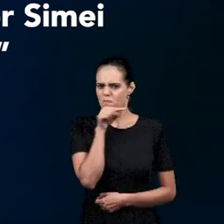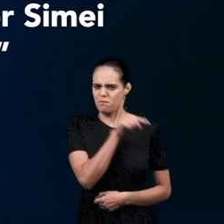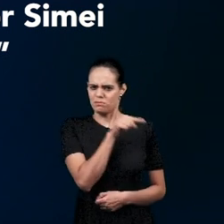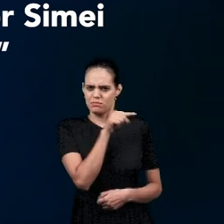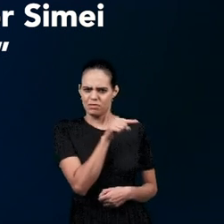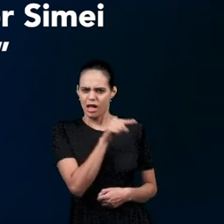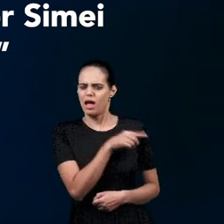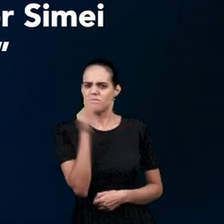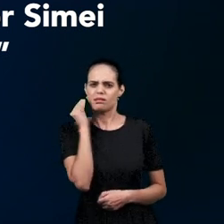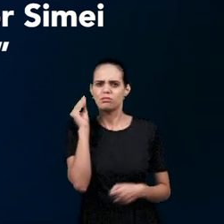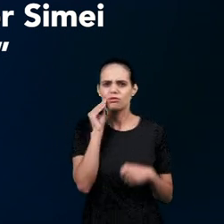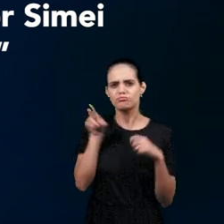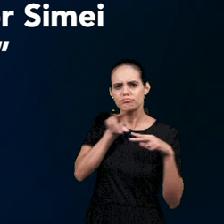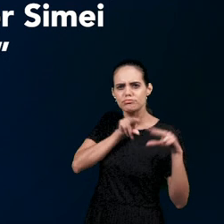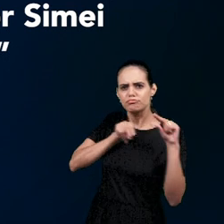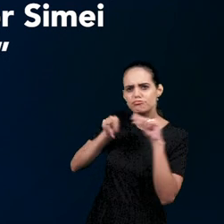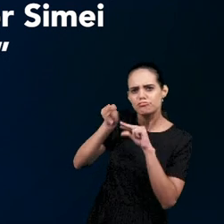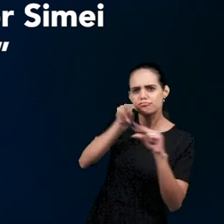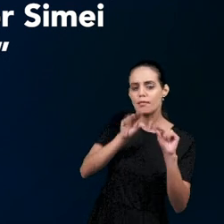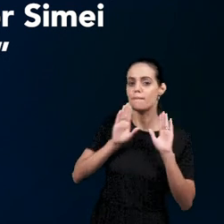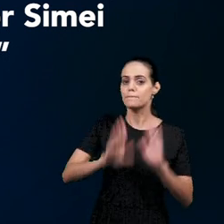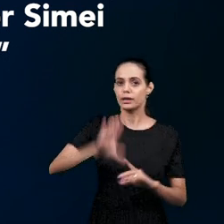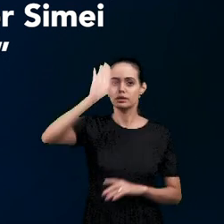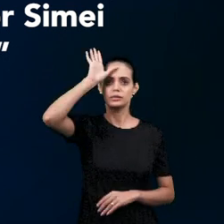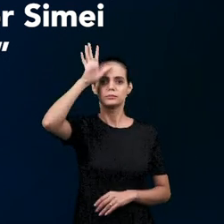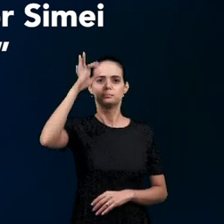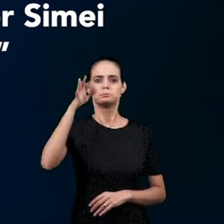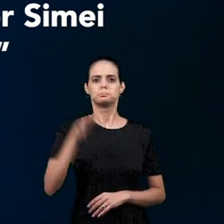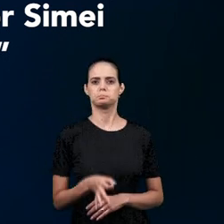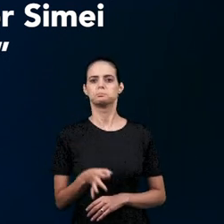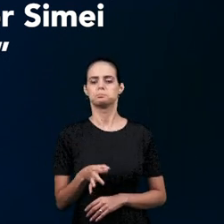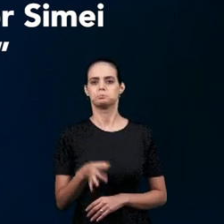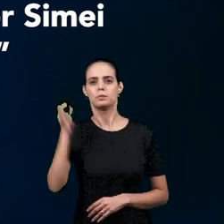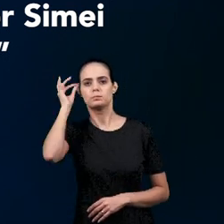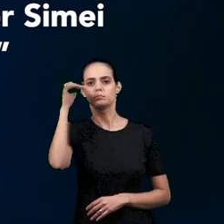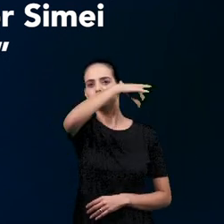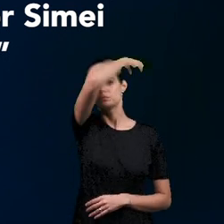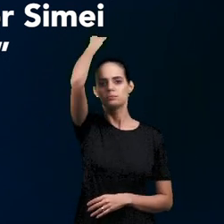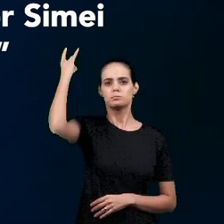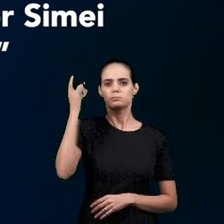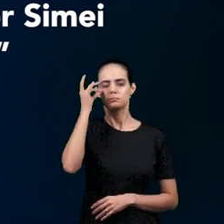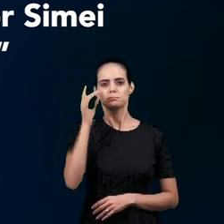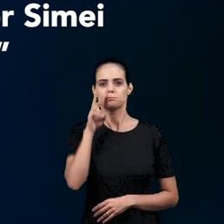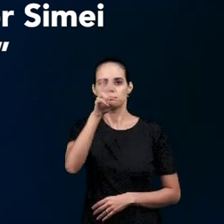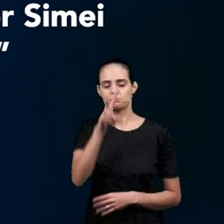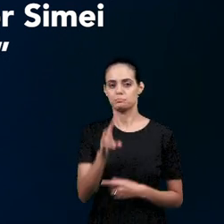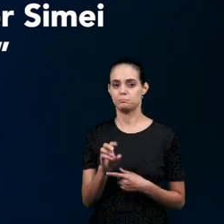là, l'esprit de forteresse. Dans le cas de Shimei, le roi a